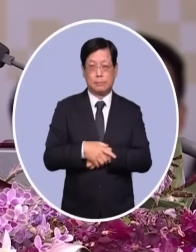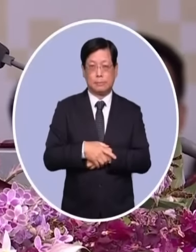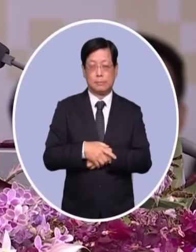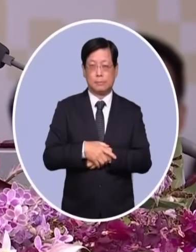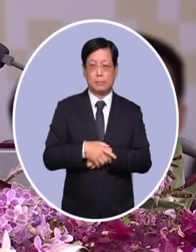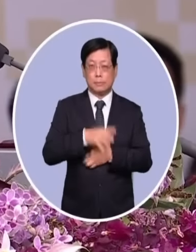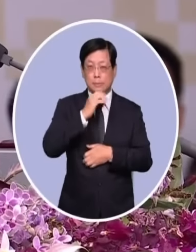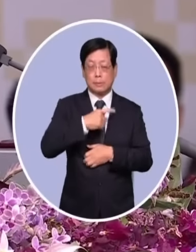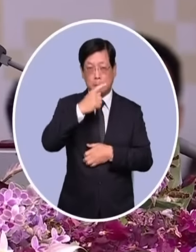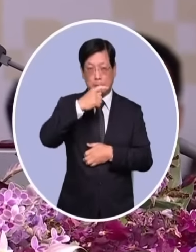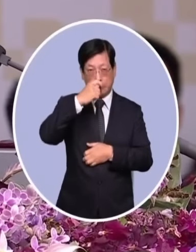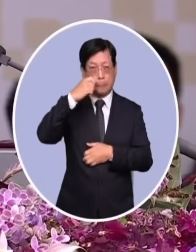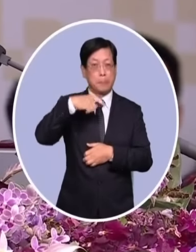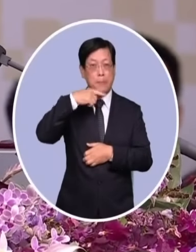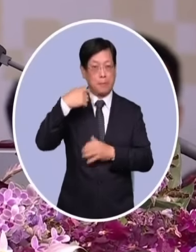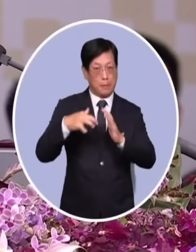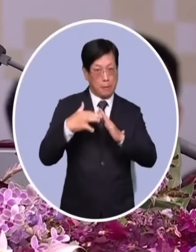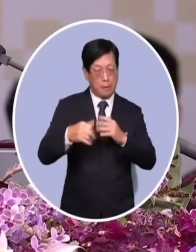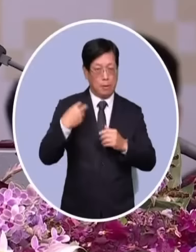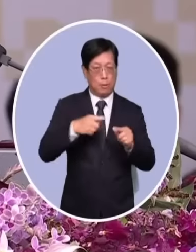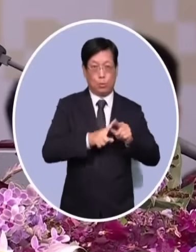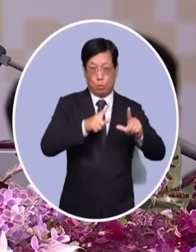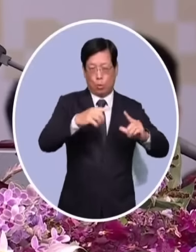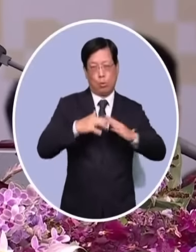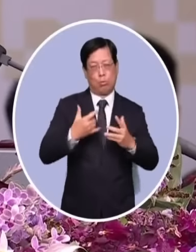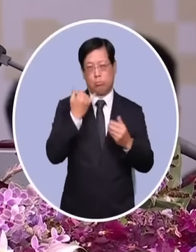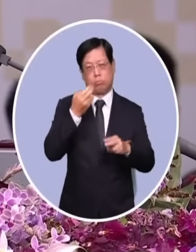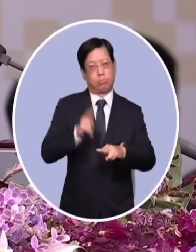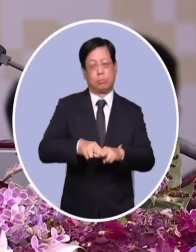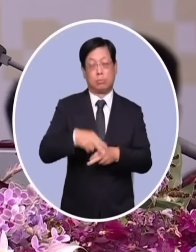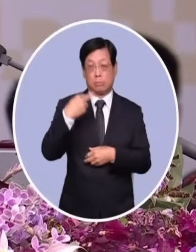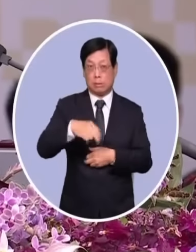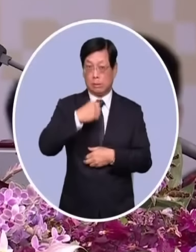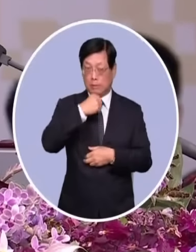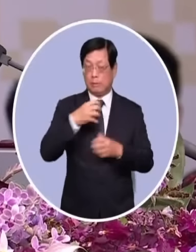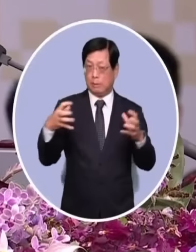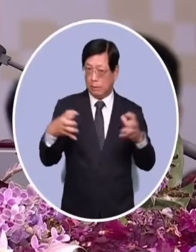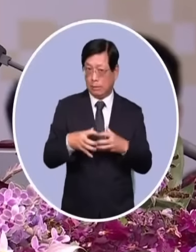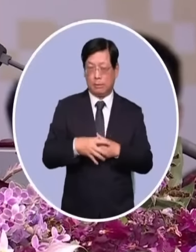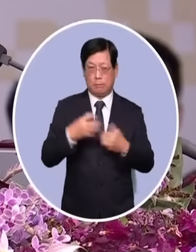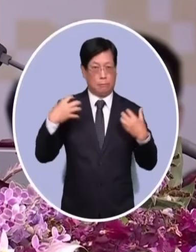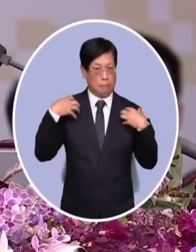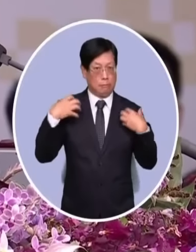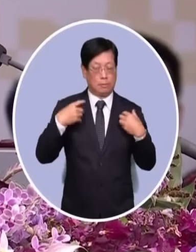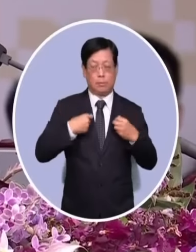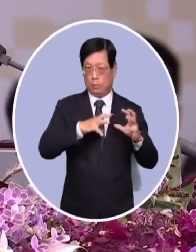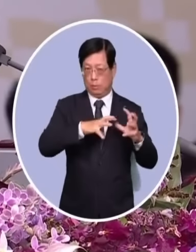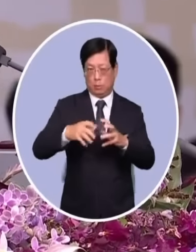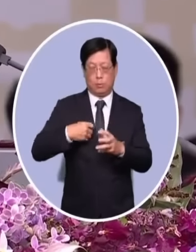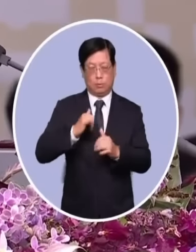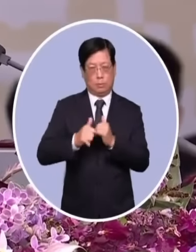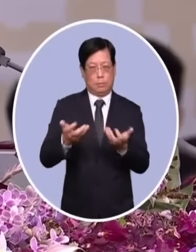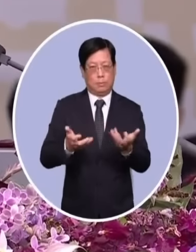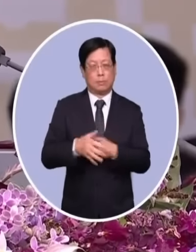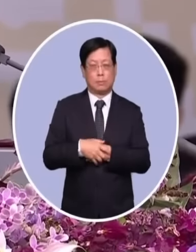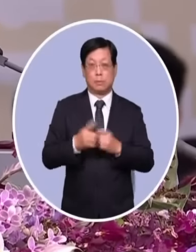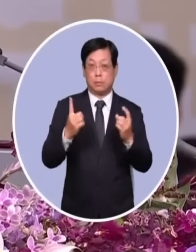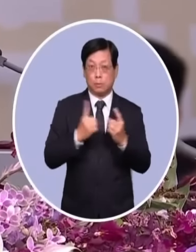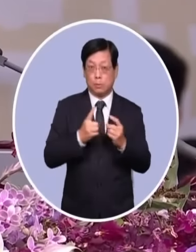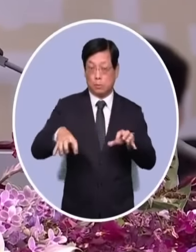束俄乌战争和中东冲突，也和台湾一起承担国际责任，对区